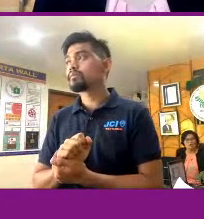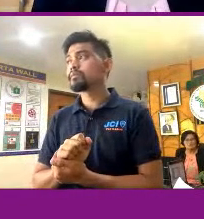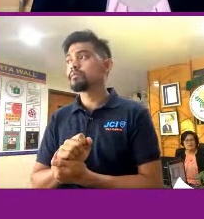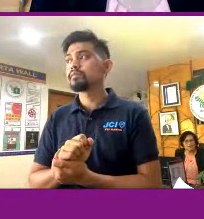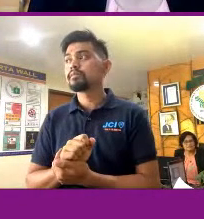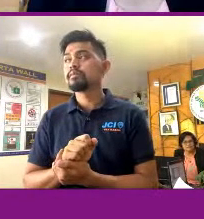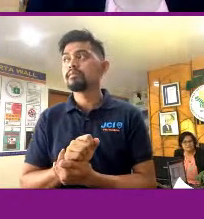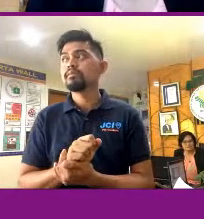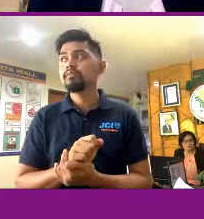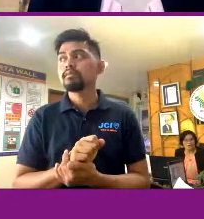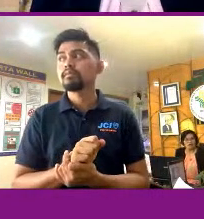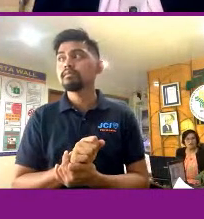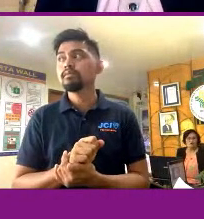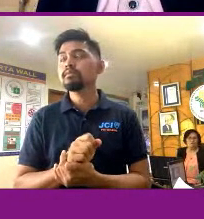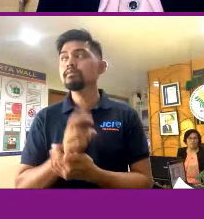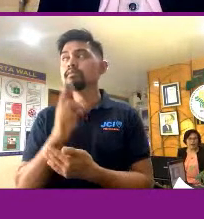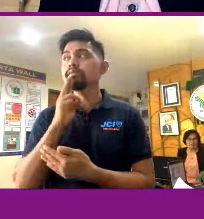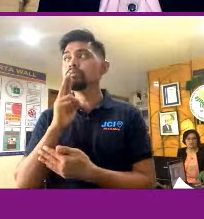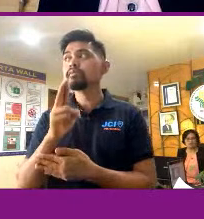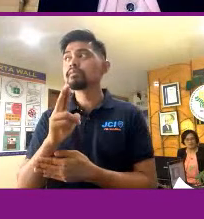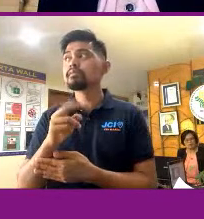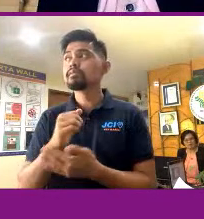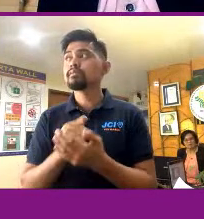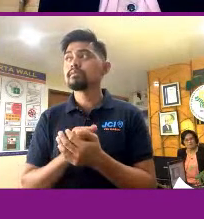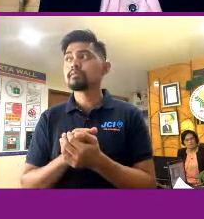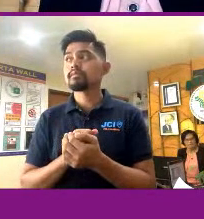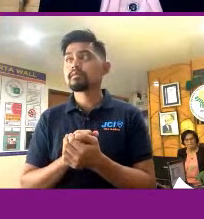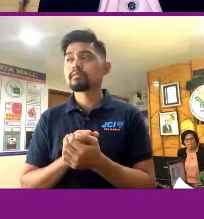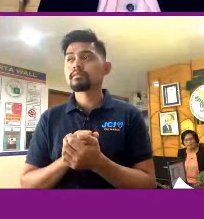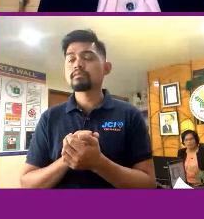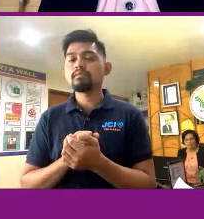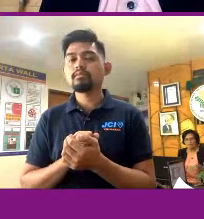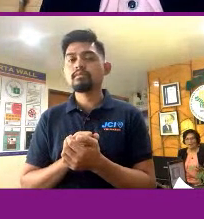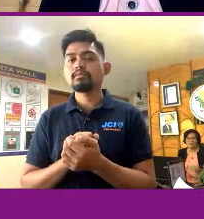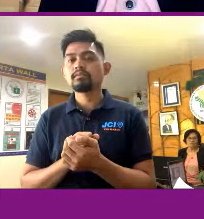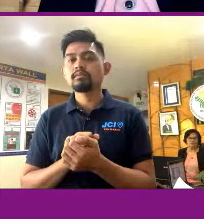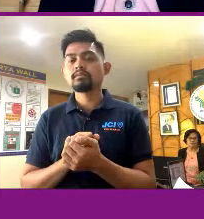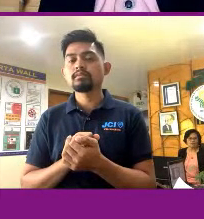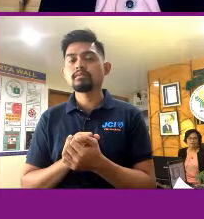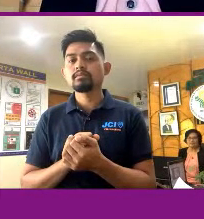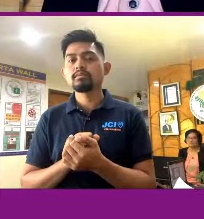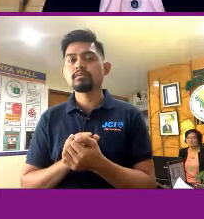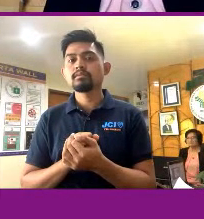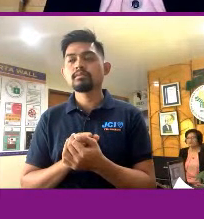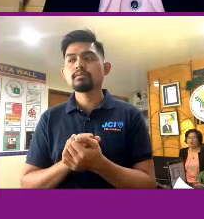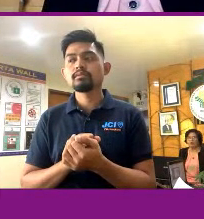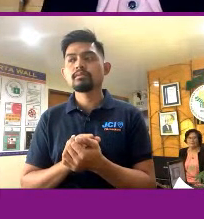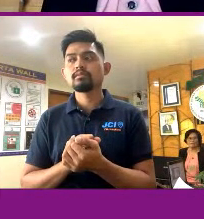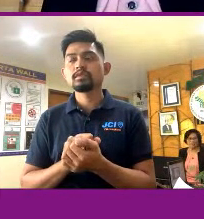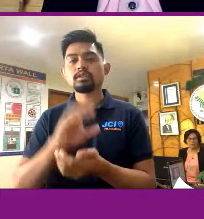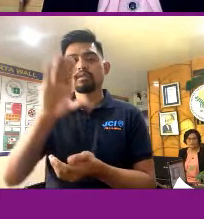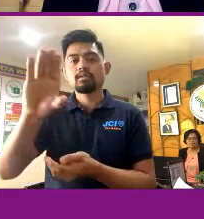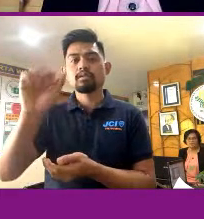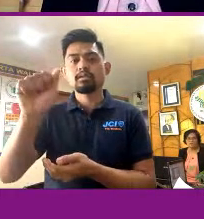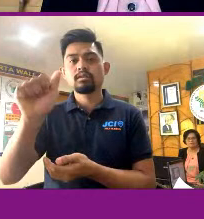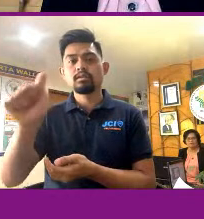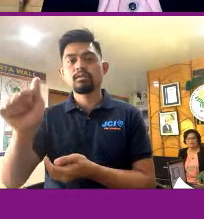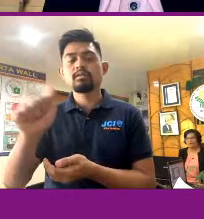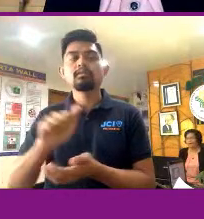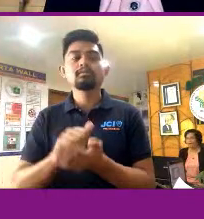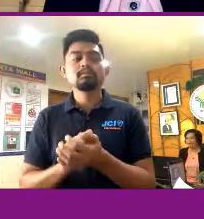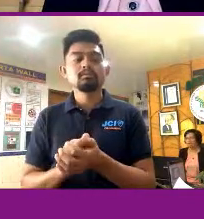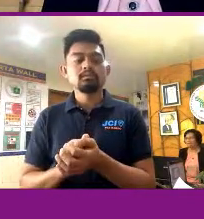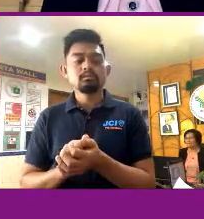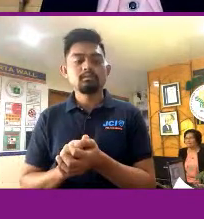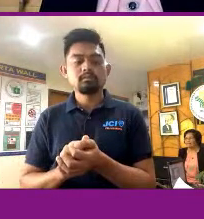all LGUs are complying with it. Bago may mga ano na to eh. Ang COA, may mga ano na sila,